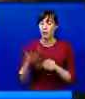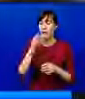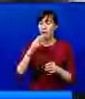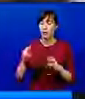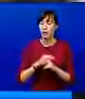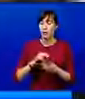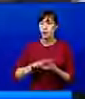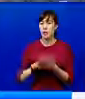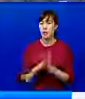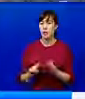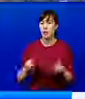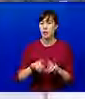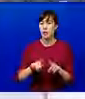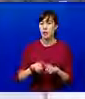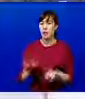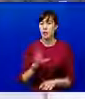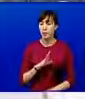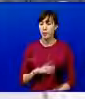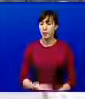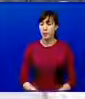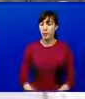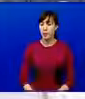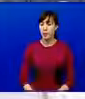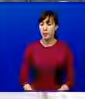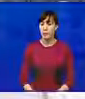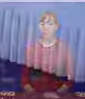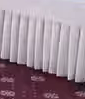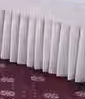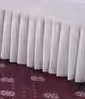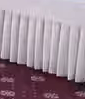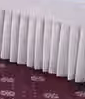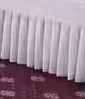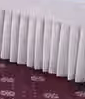түсіндірілді. Кенжехан Дүйсенбі, Талғат Елеубеков, Ербол Мақашев, оңтүстік ақпарат.